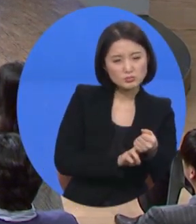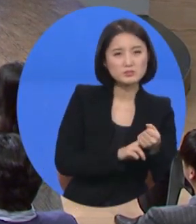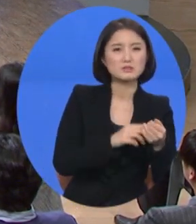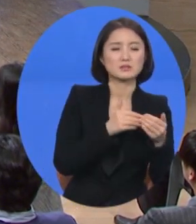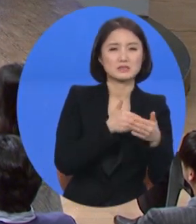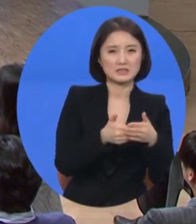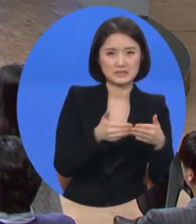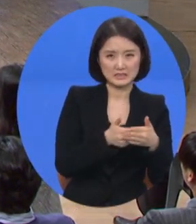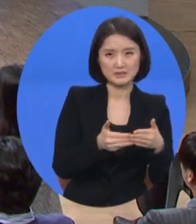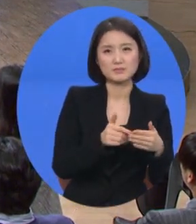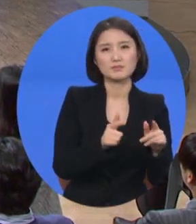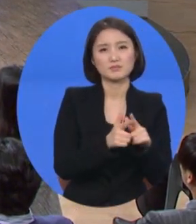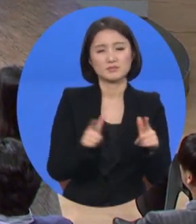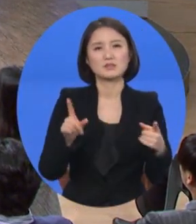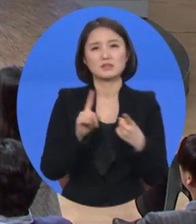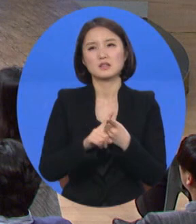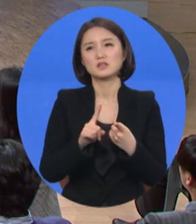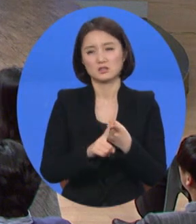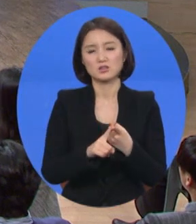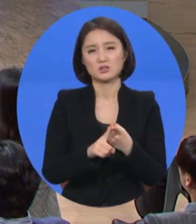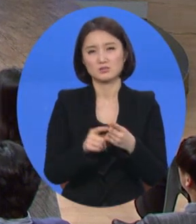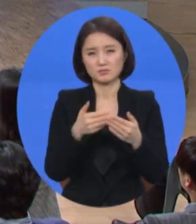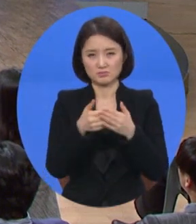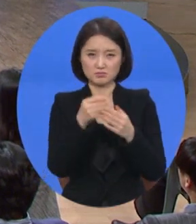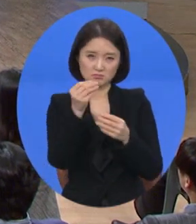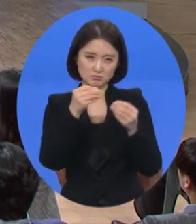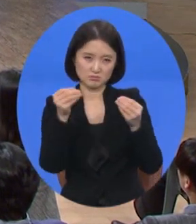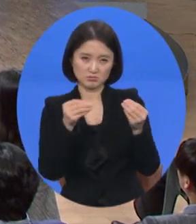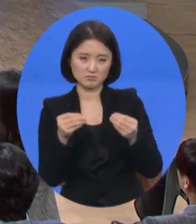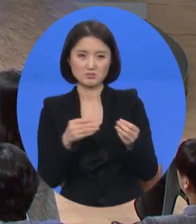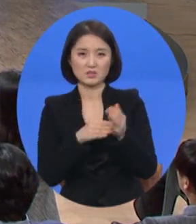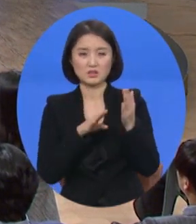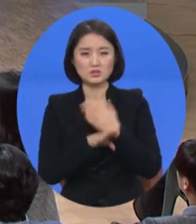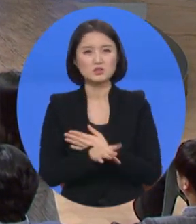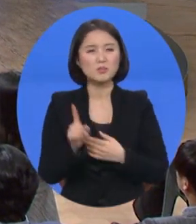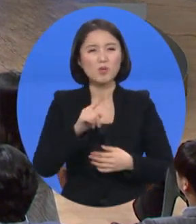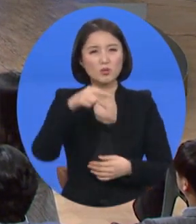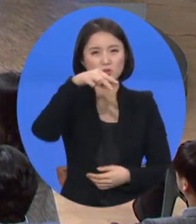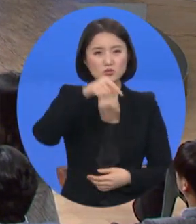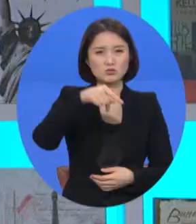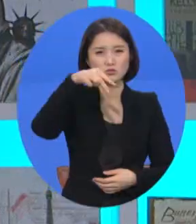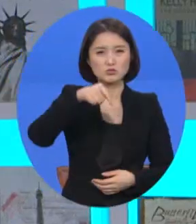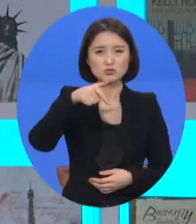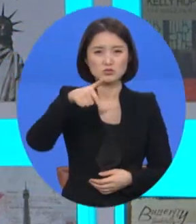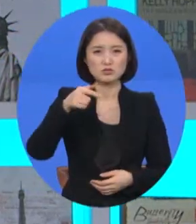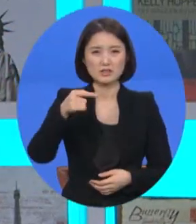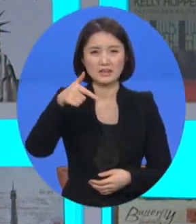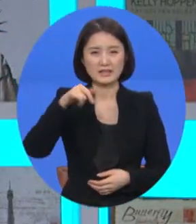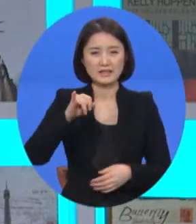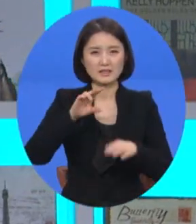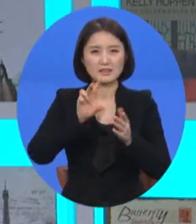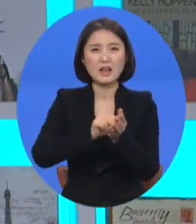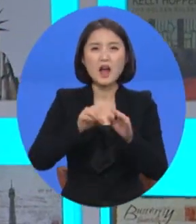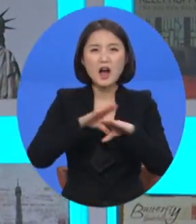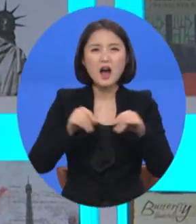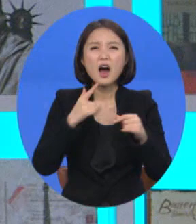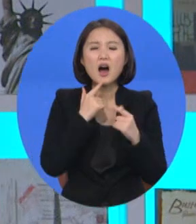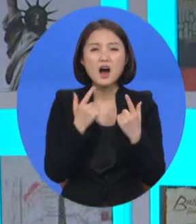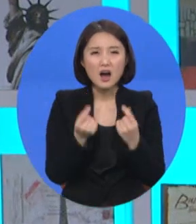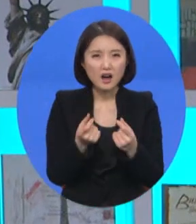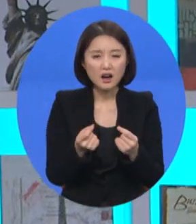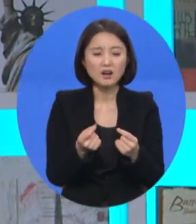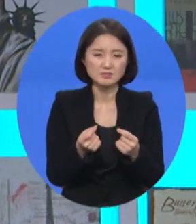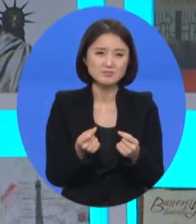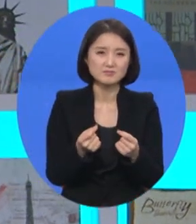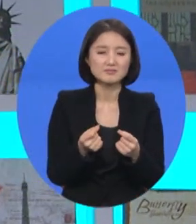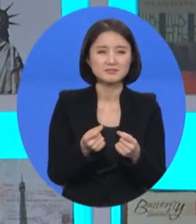코드들을 그림 속에 이렇게 집어 놓아서 마치 스스로에게 하듯이 말이죠 너 이거 않아 라고 그 이 자랑하듯이